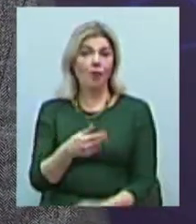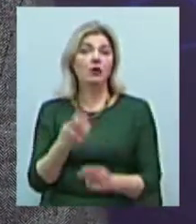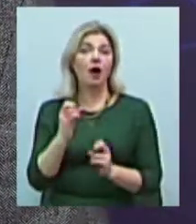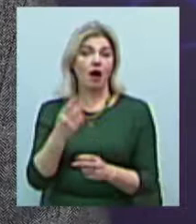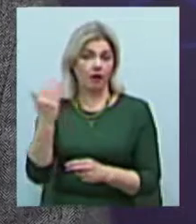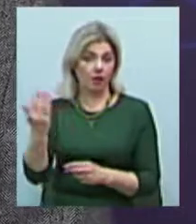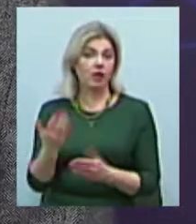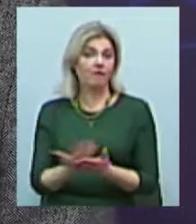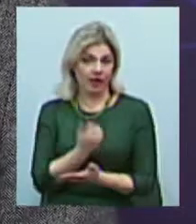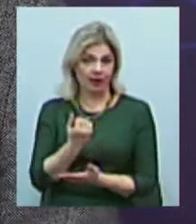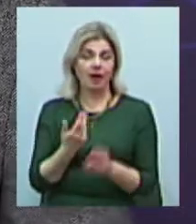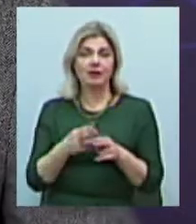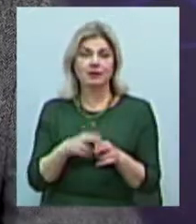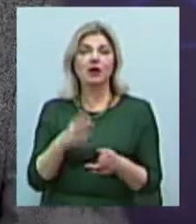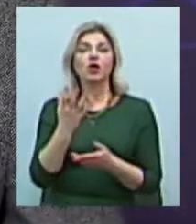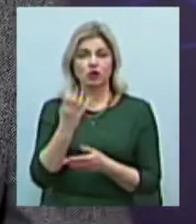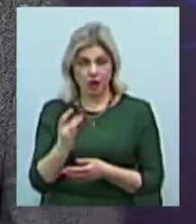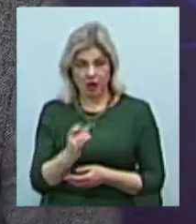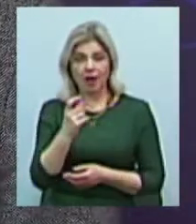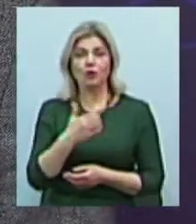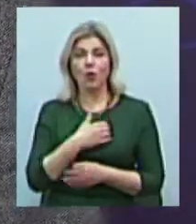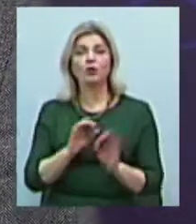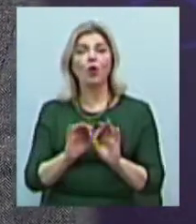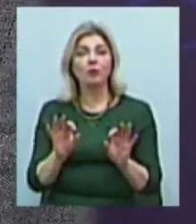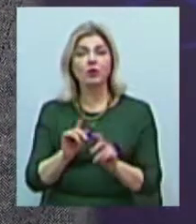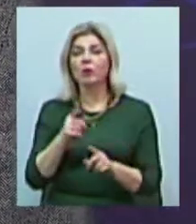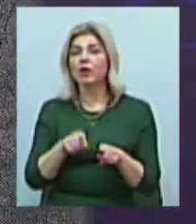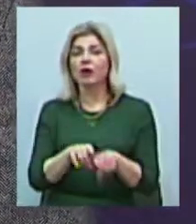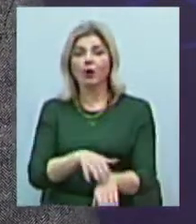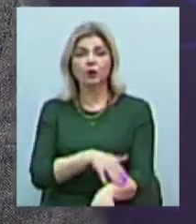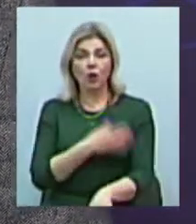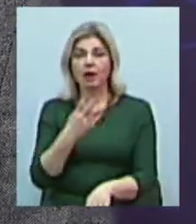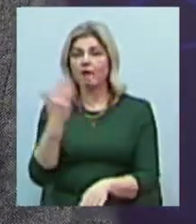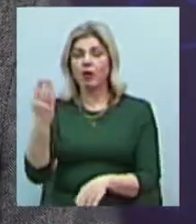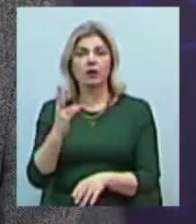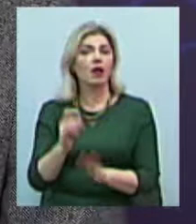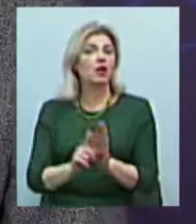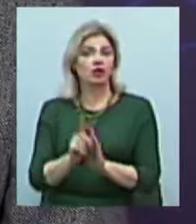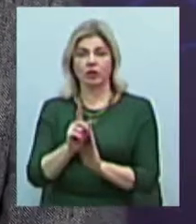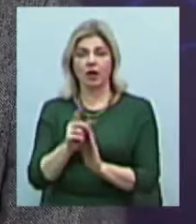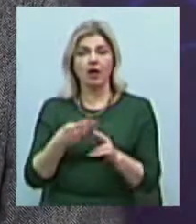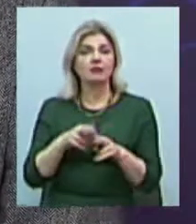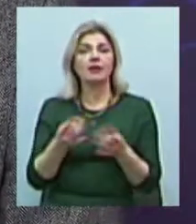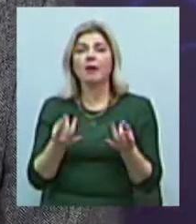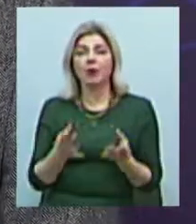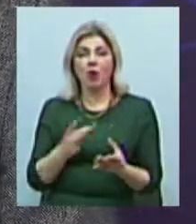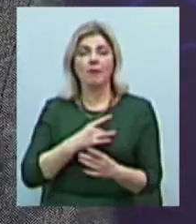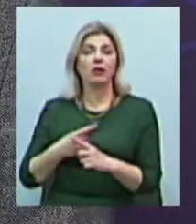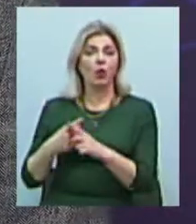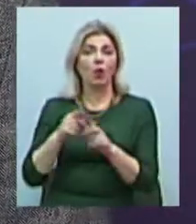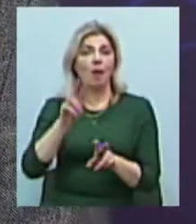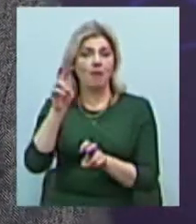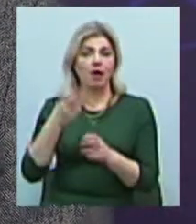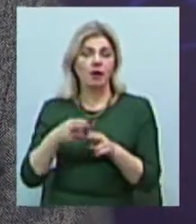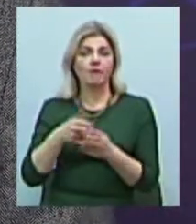виграли, це ще раз я хочу пояснити, чому так довго вони розпочинали. Це не просто компанія білоруська, яка